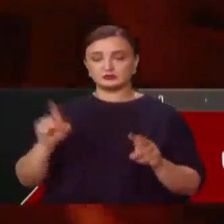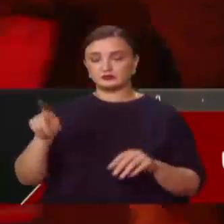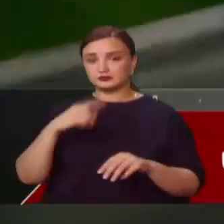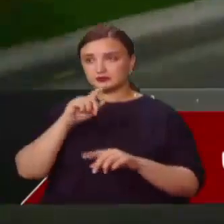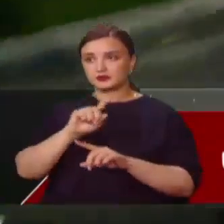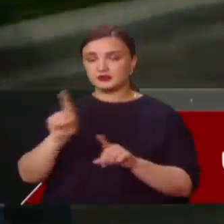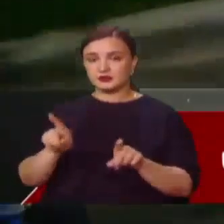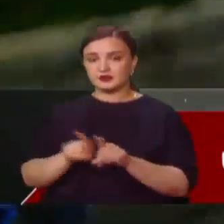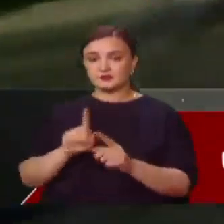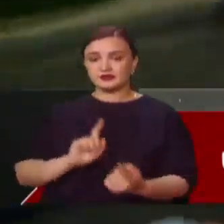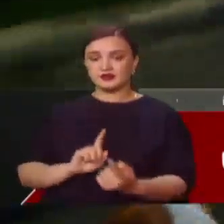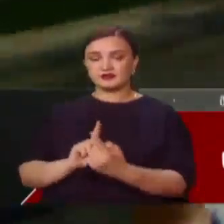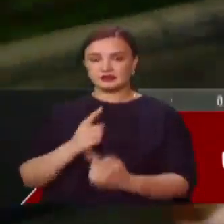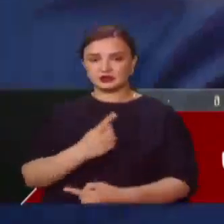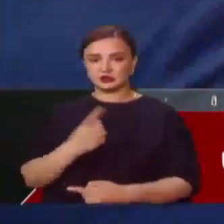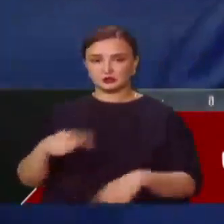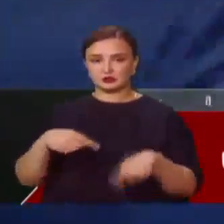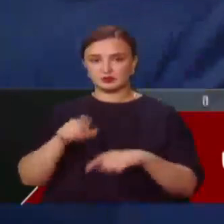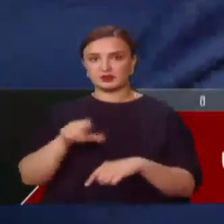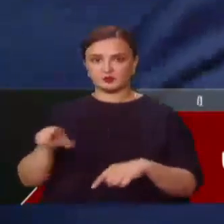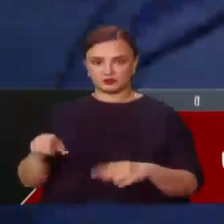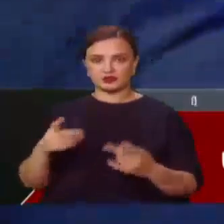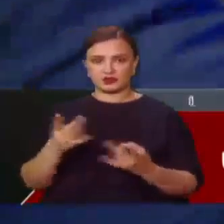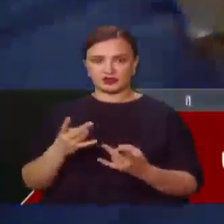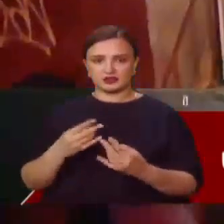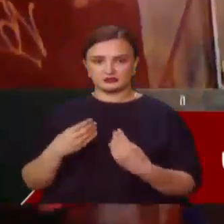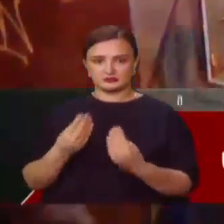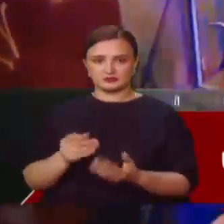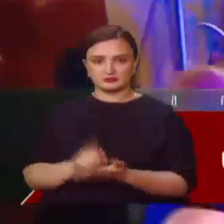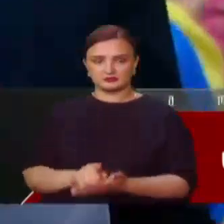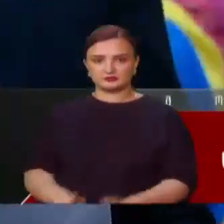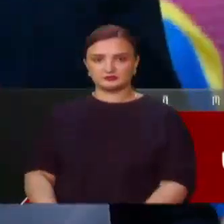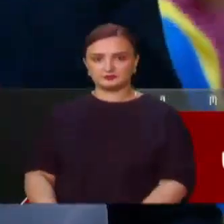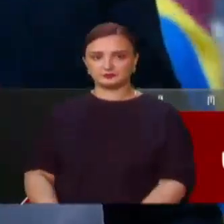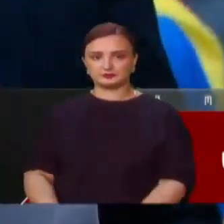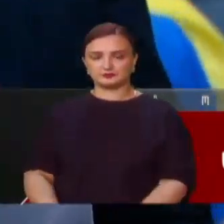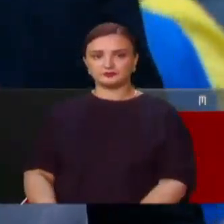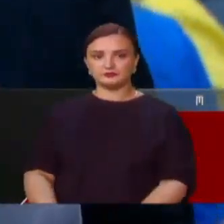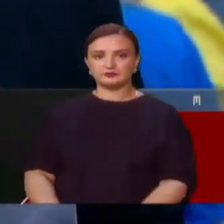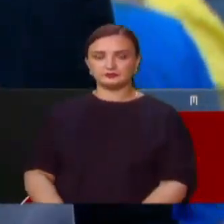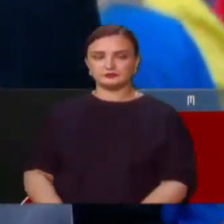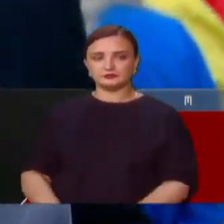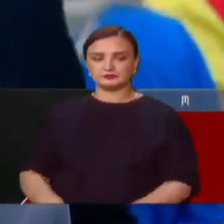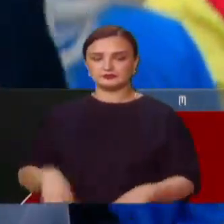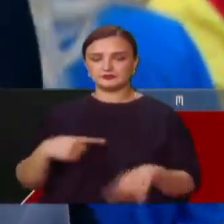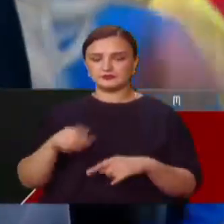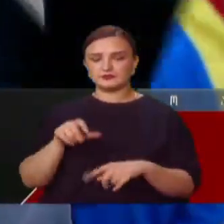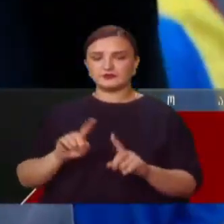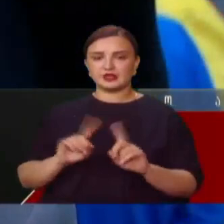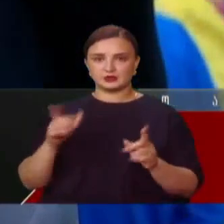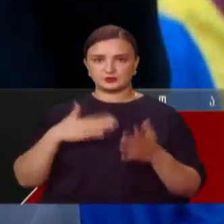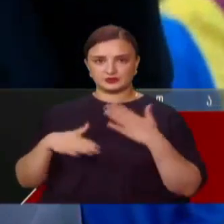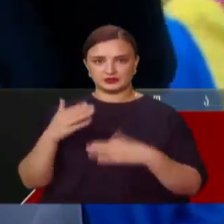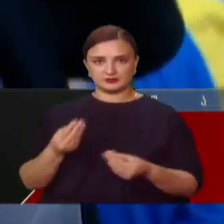mzgavs mashtabur dakhvedras titoeuli pheghburteli imsakhurebda Çünkü pekurtadım, kaçkes kansa kutre bolu sihar olay, da